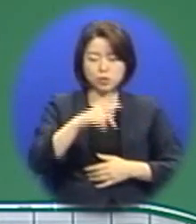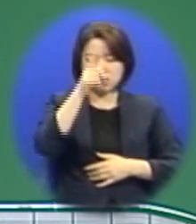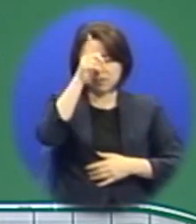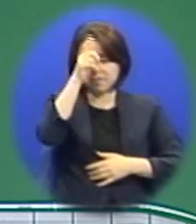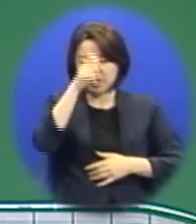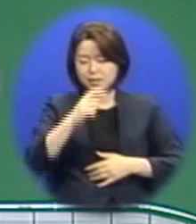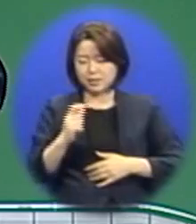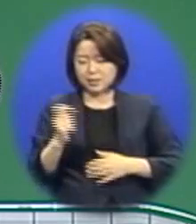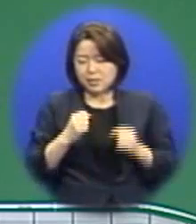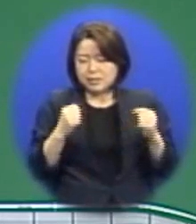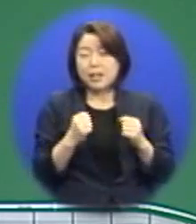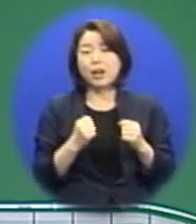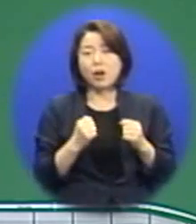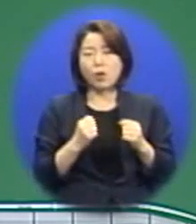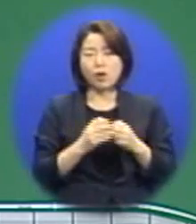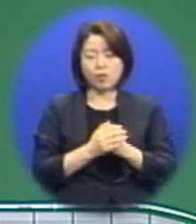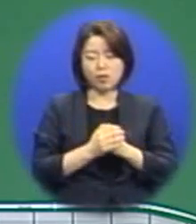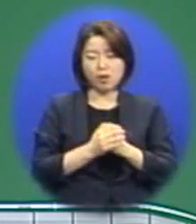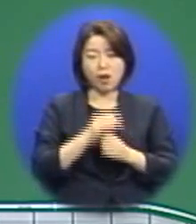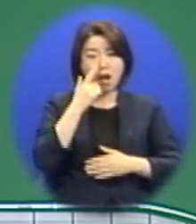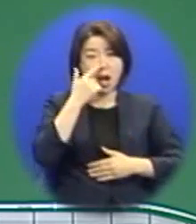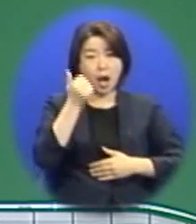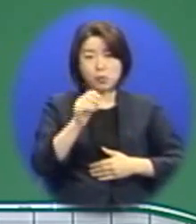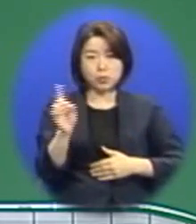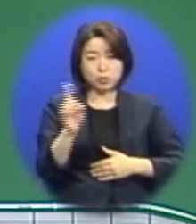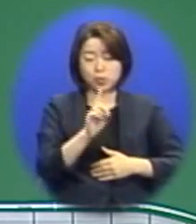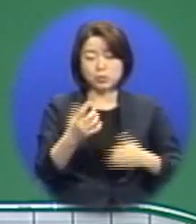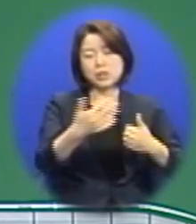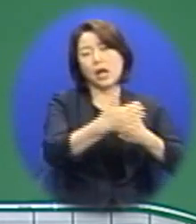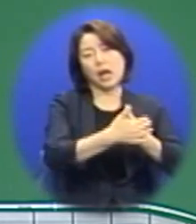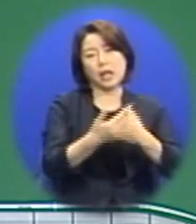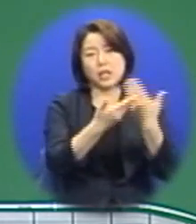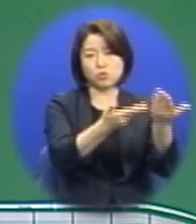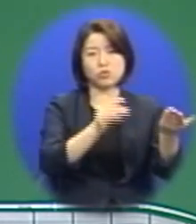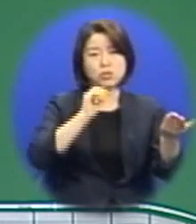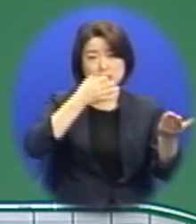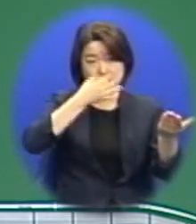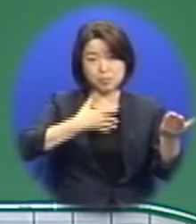뻣뻣한지 아버지가 도무지 안을 수가 없었잖아요.